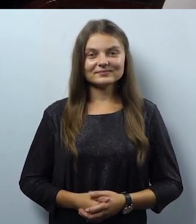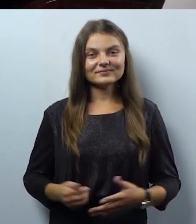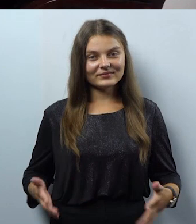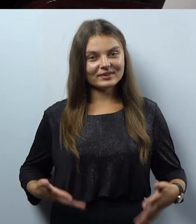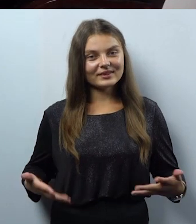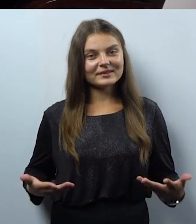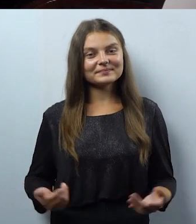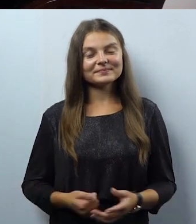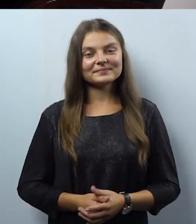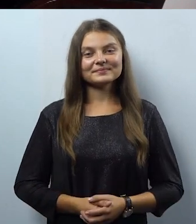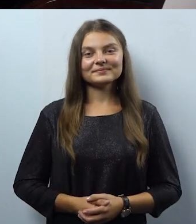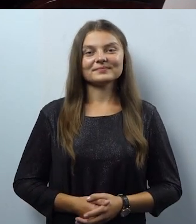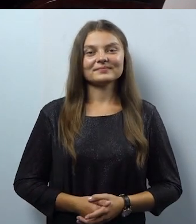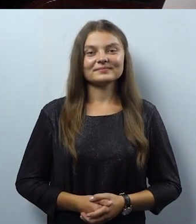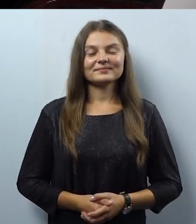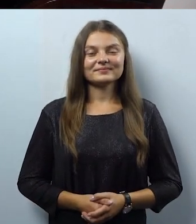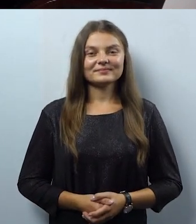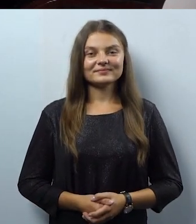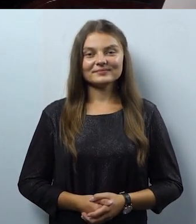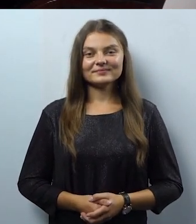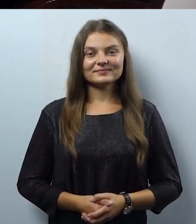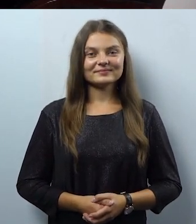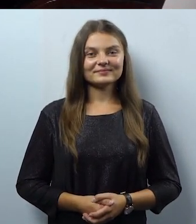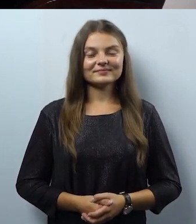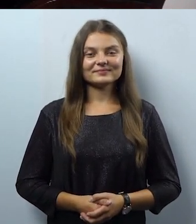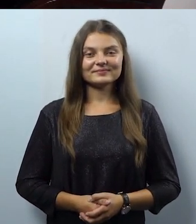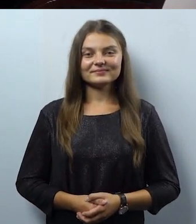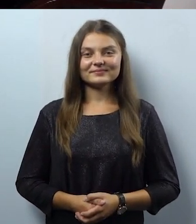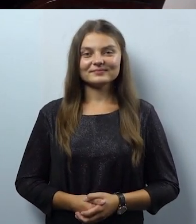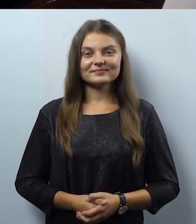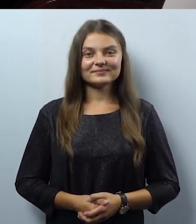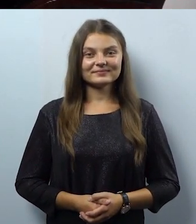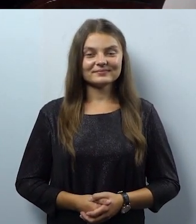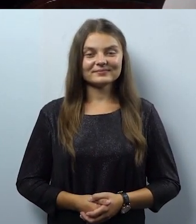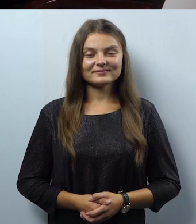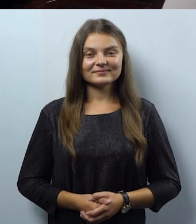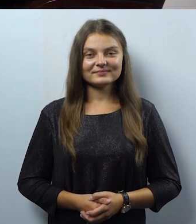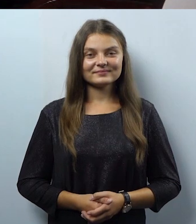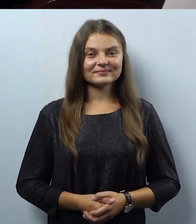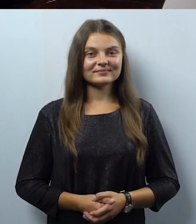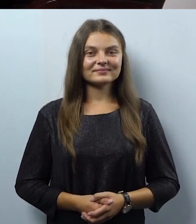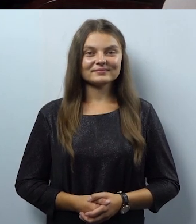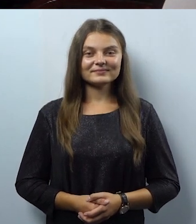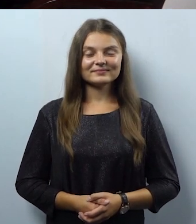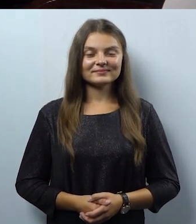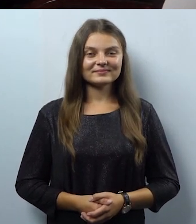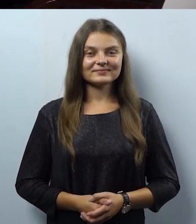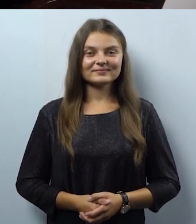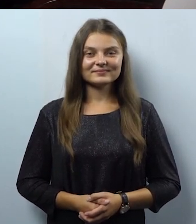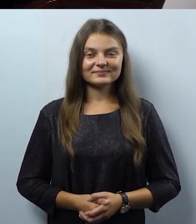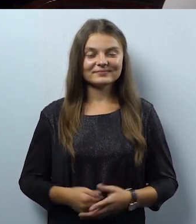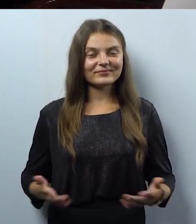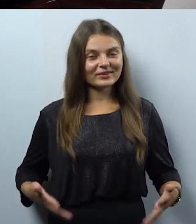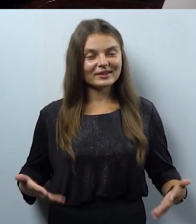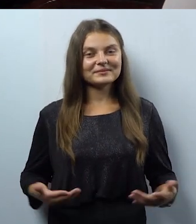активіст. Вітаю. Вітаю. І також Володимир Бернецький, кандидат в депутати до Буштинської міської ради від політичної партії Всеукраїнське об'єднання «Батьківщина»,